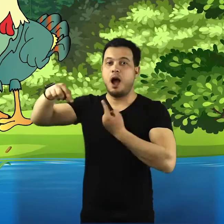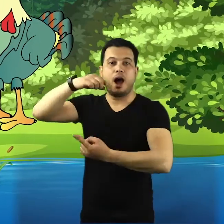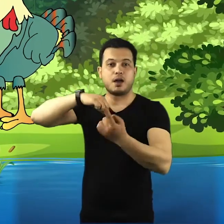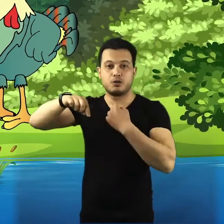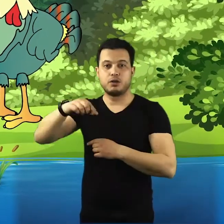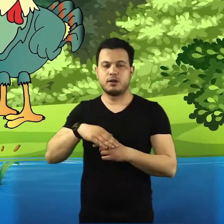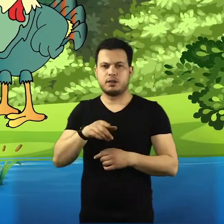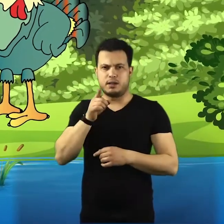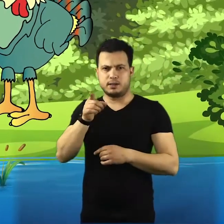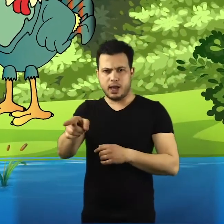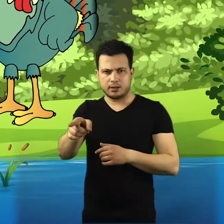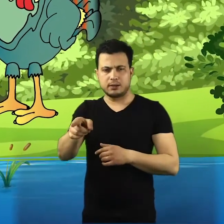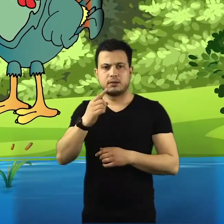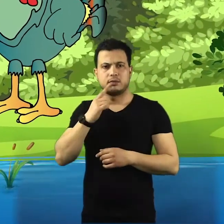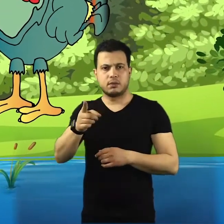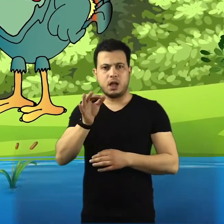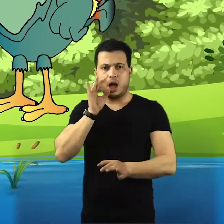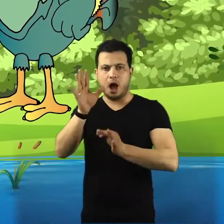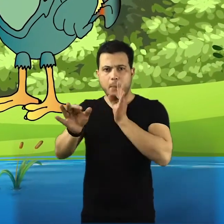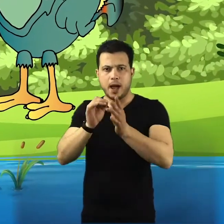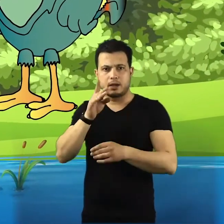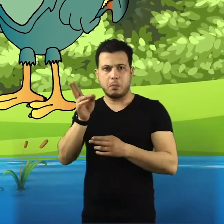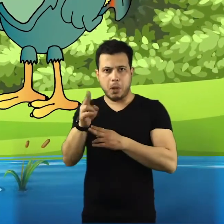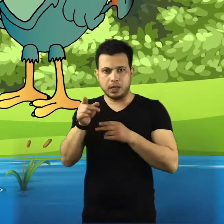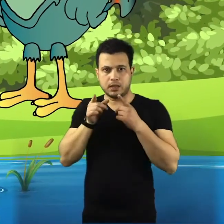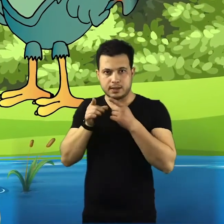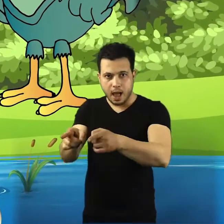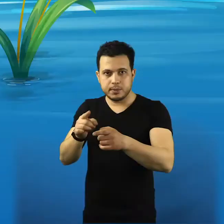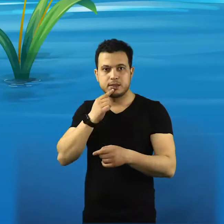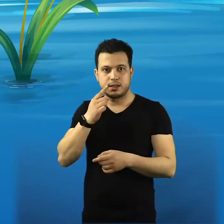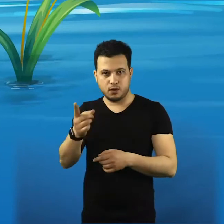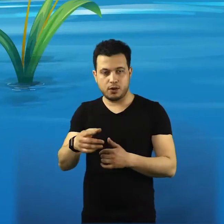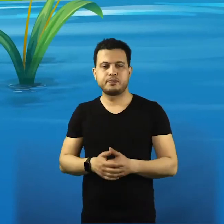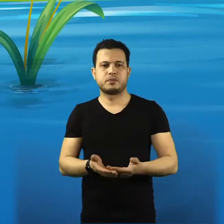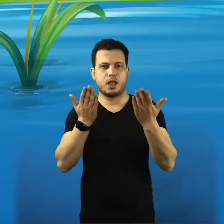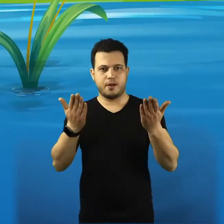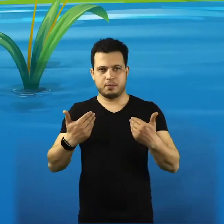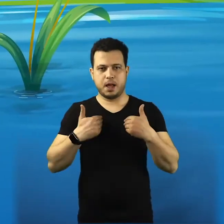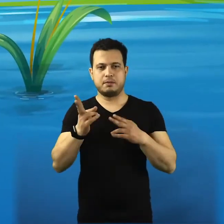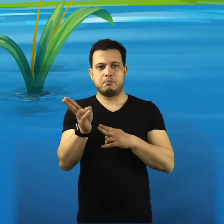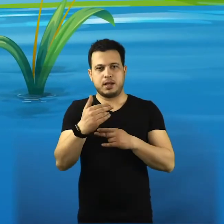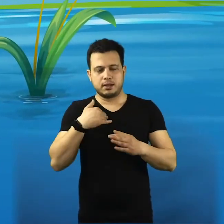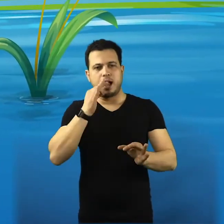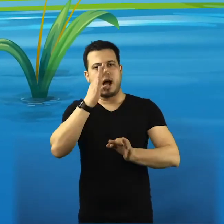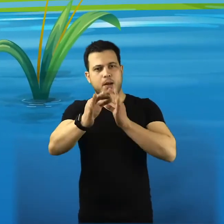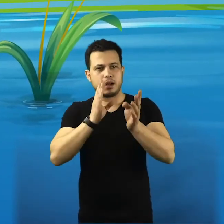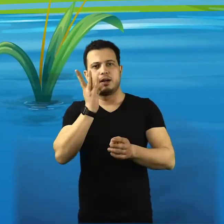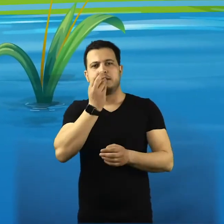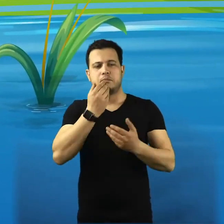Sen, sen haberci aynalı sazan mısın? Evet, evet O benim